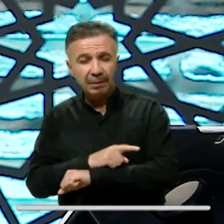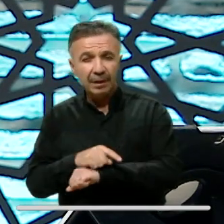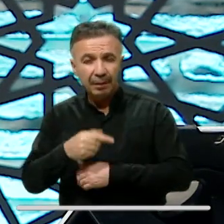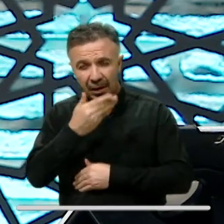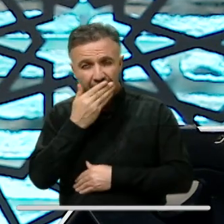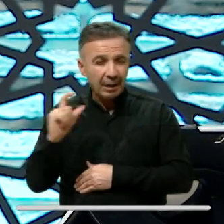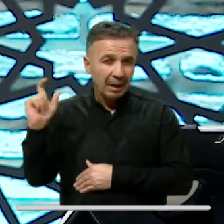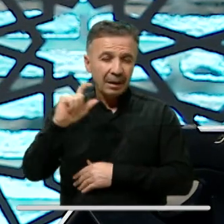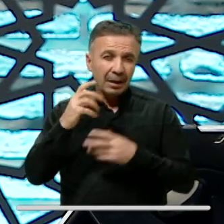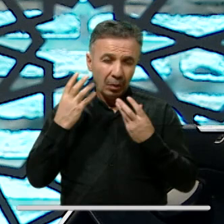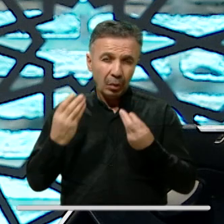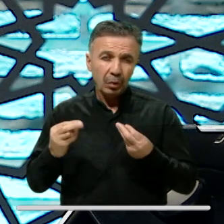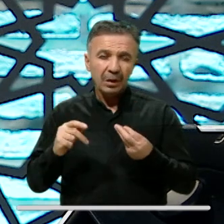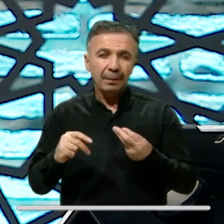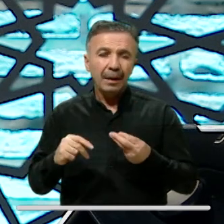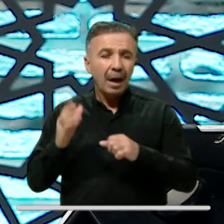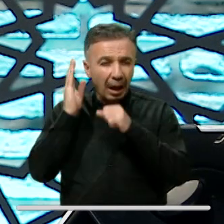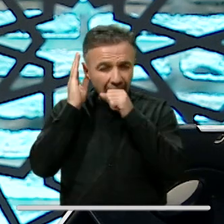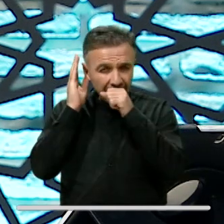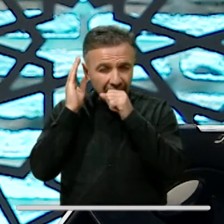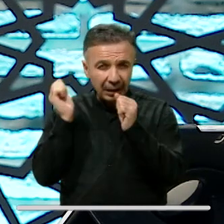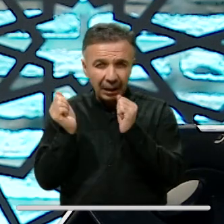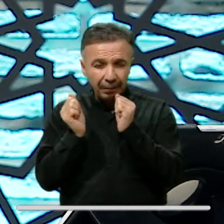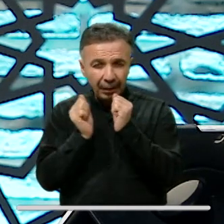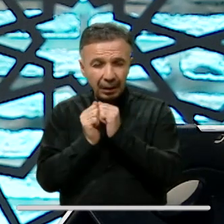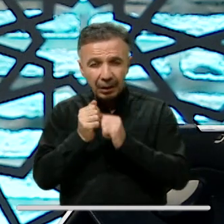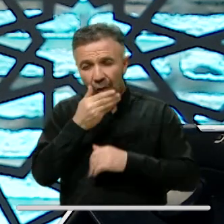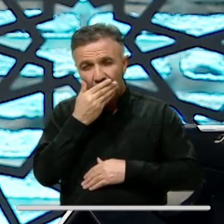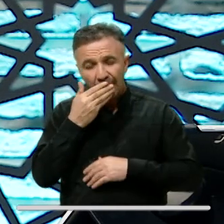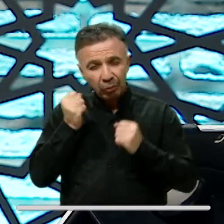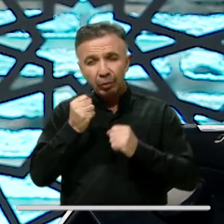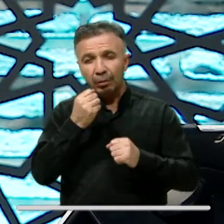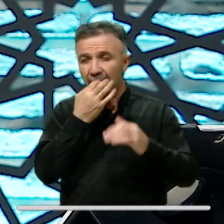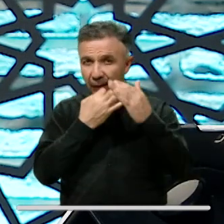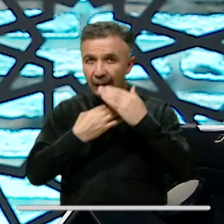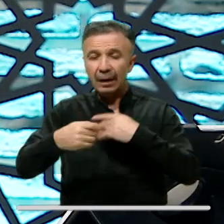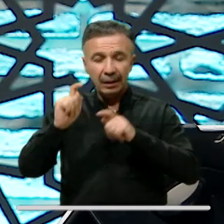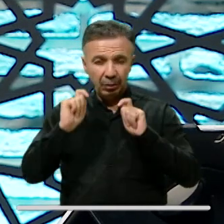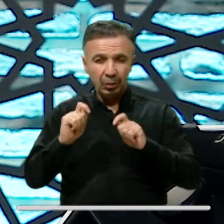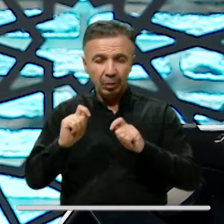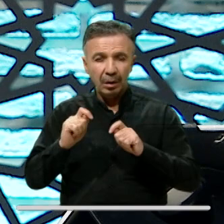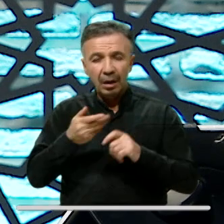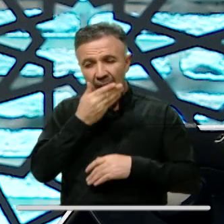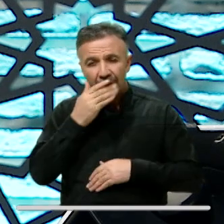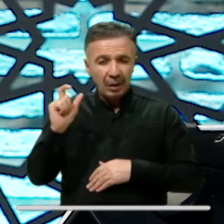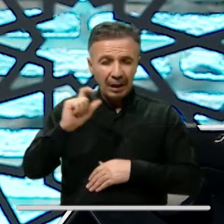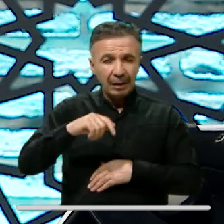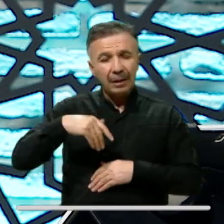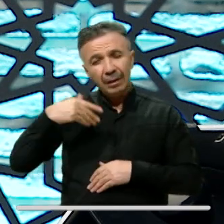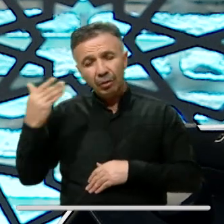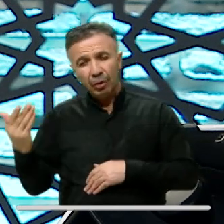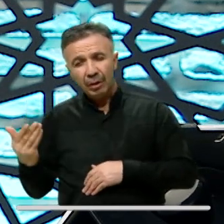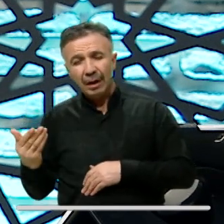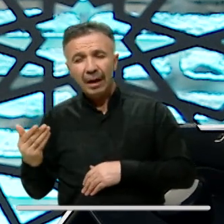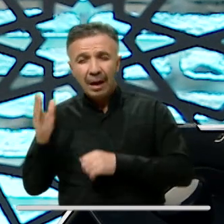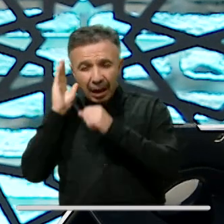Ramazan ayında olduğu gibi ezanla birlikte orucumuza niyetleniyorduk diyor. Ama Ramazan dışında ezanın geç okunduğunun farkında